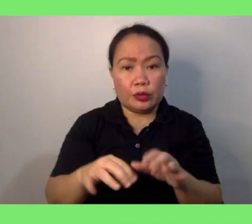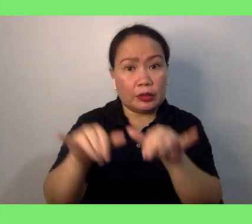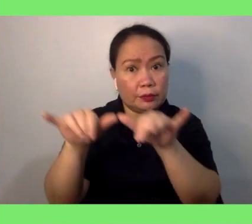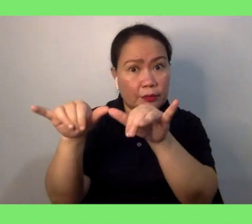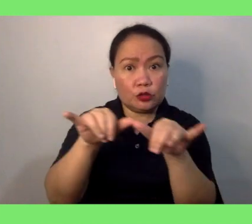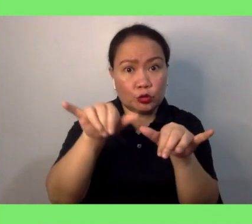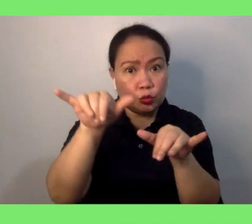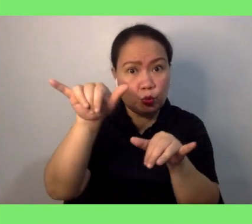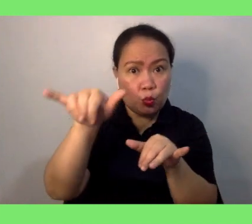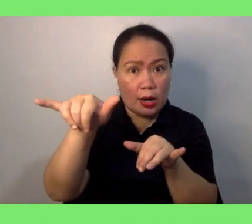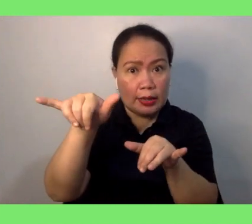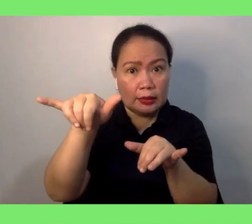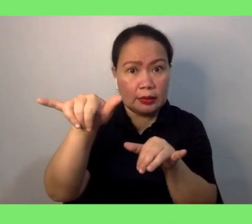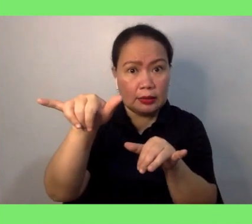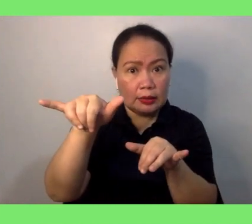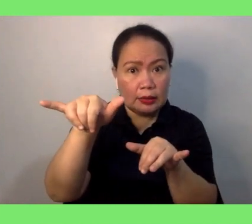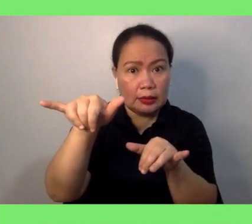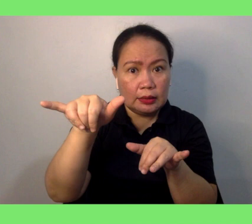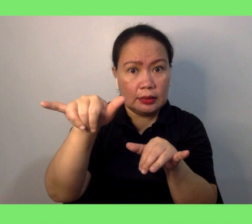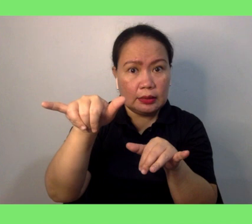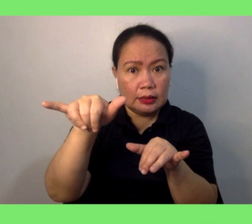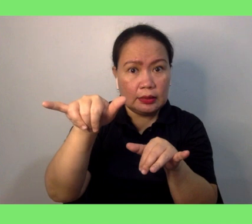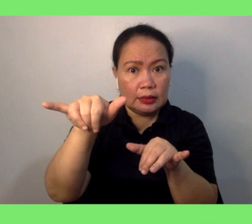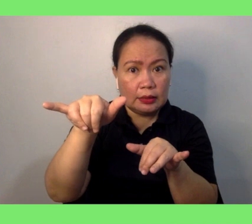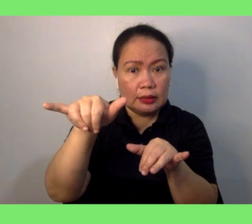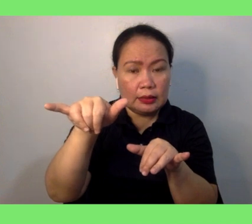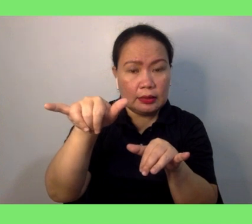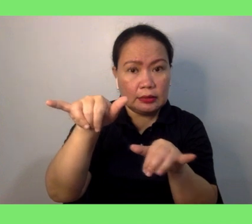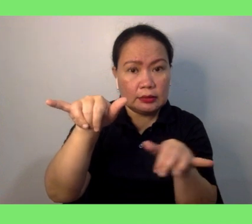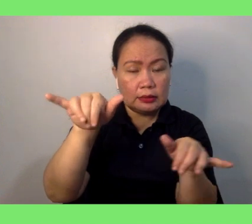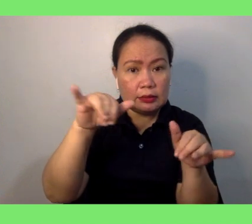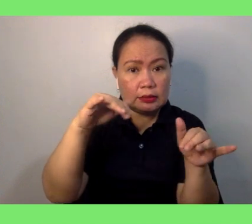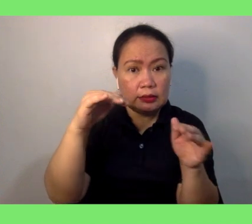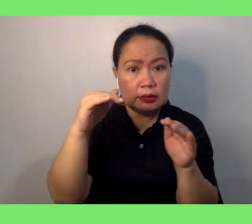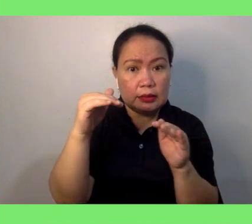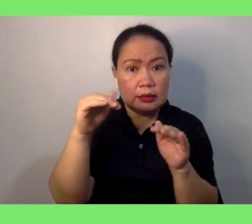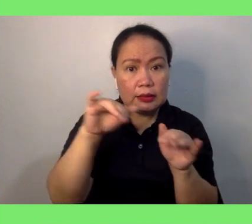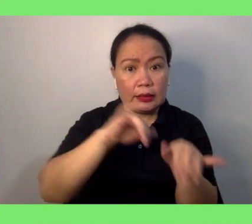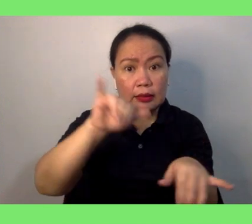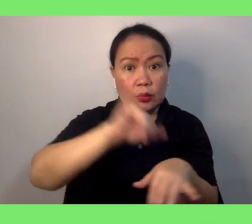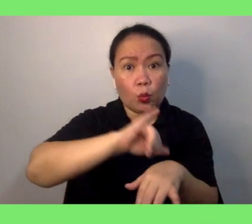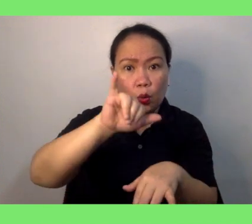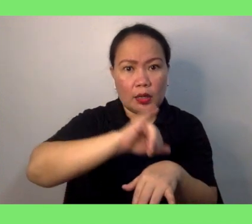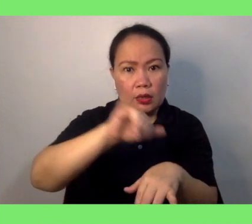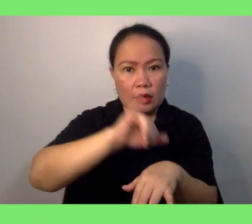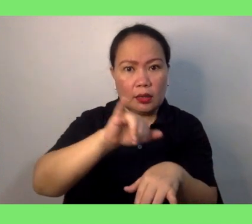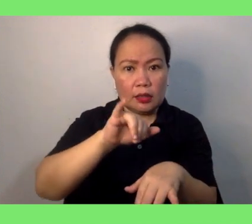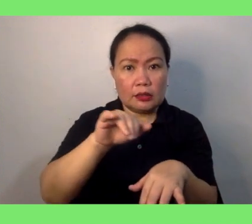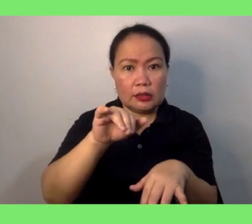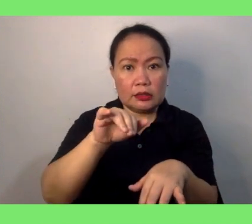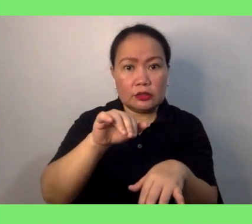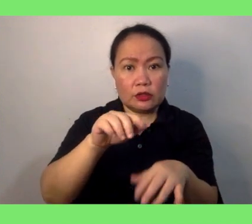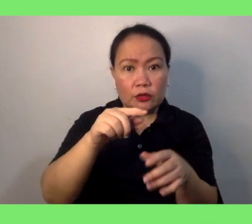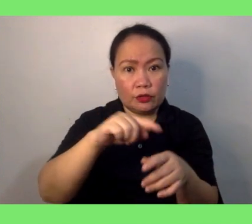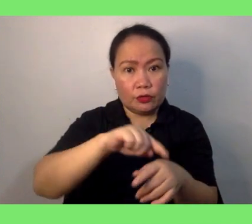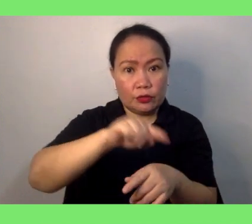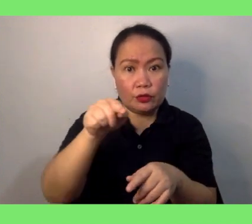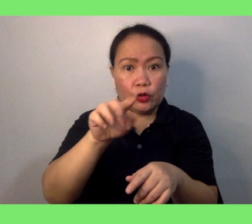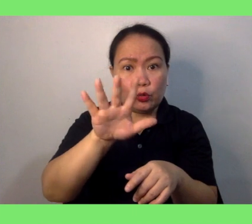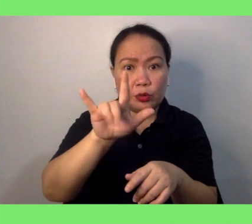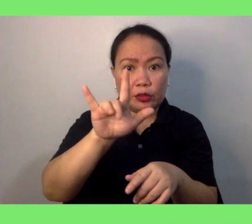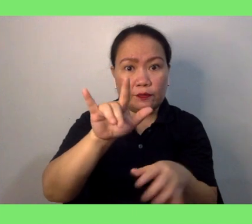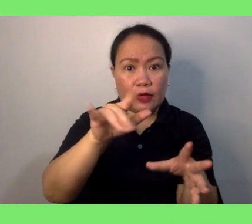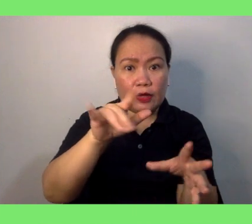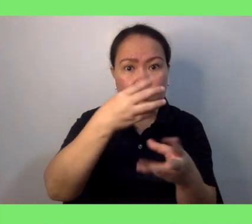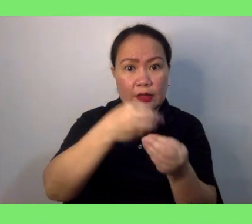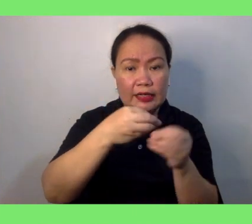angle Y mo is equal to this angle. So, ipa-plus natin si 25 at 30. Okay? So,